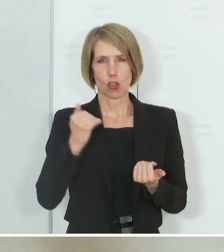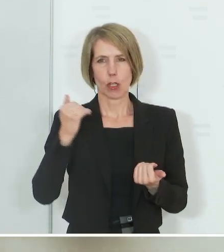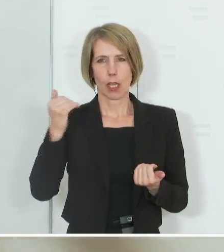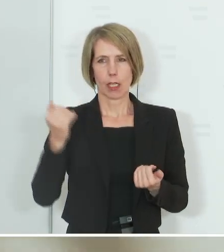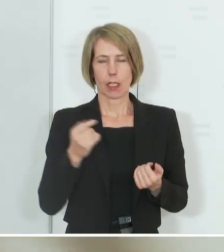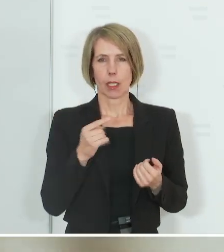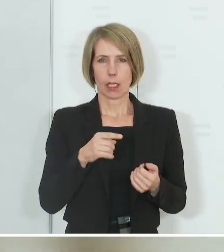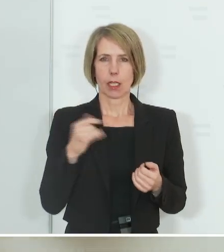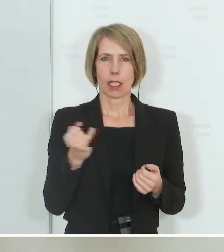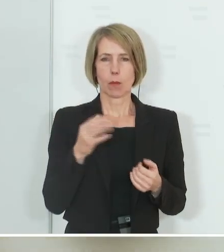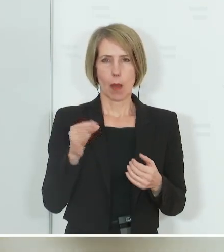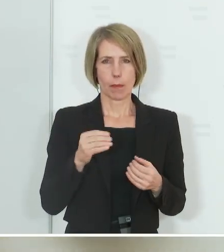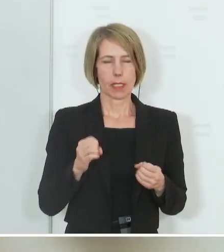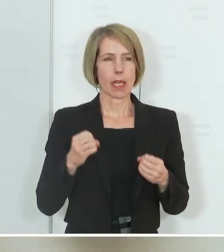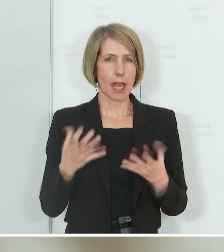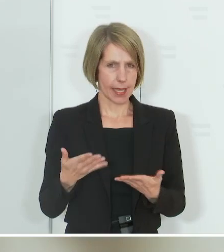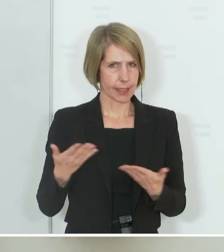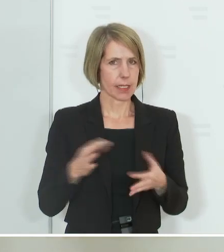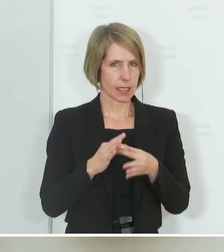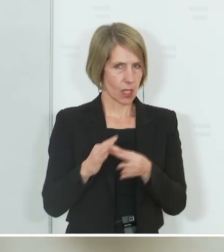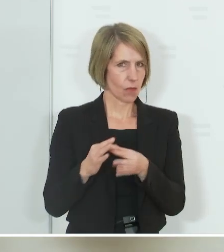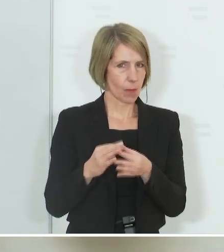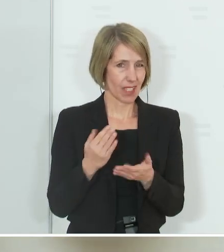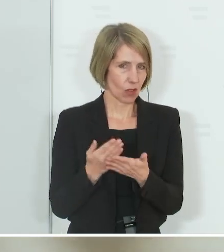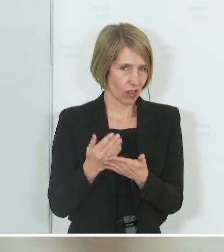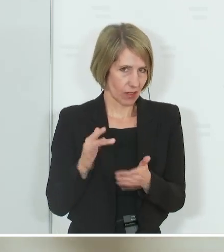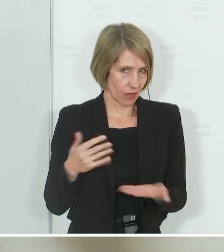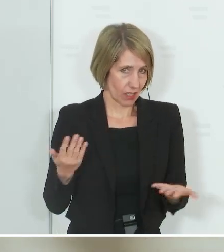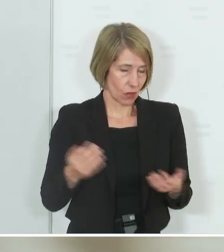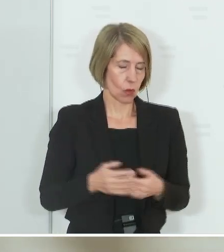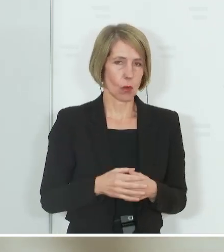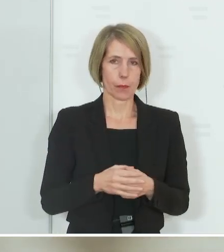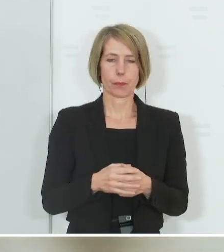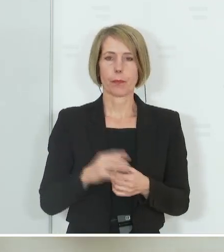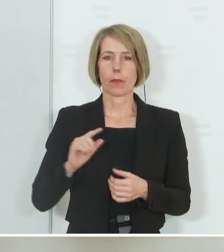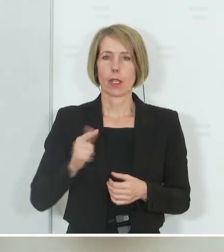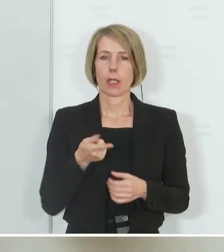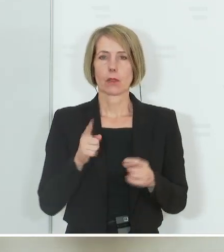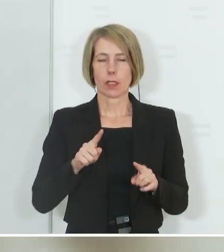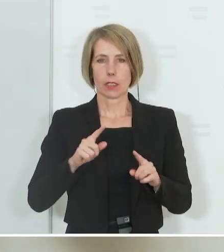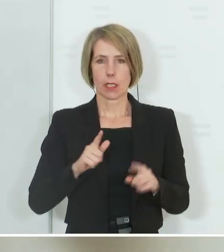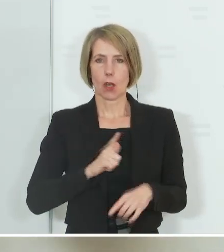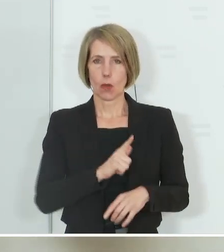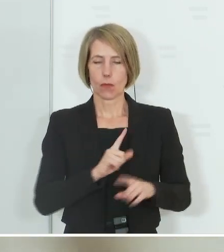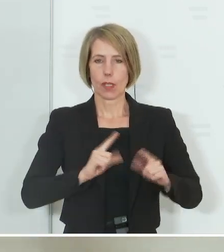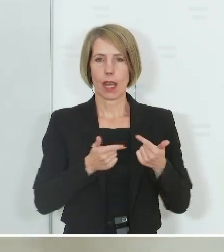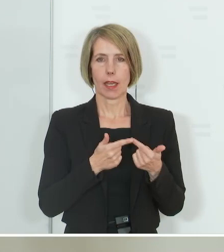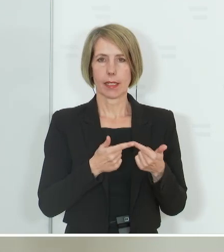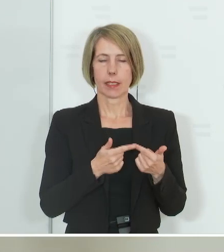mit den Ereignissen. Zweitens sind wir als Länder damit beschäftigt, den